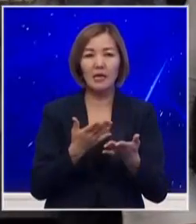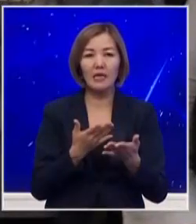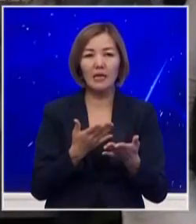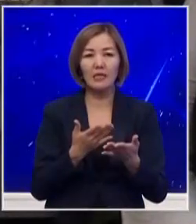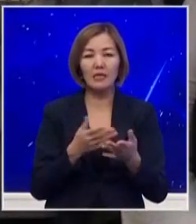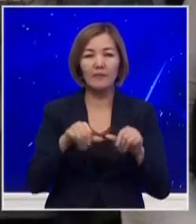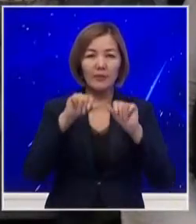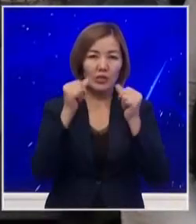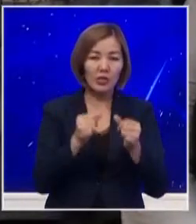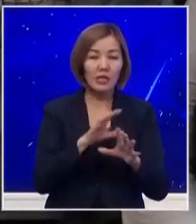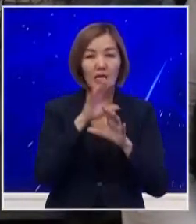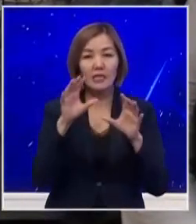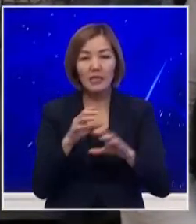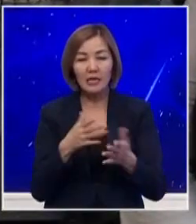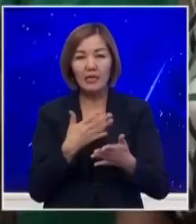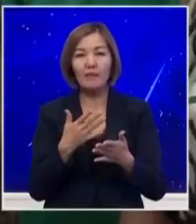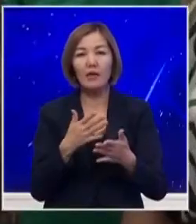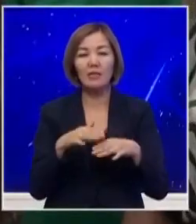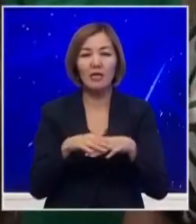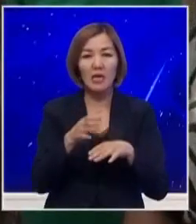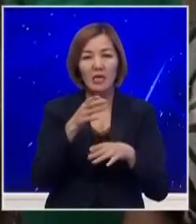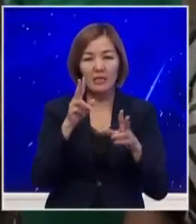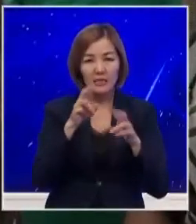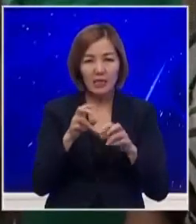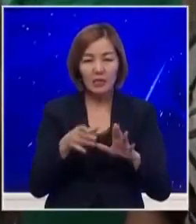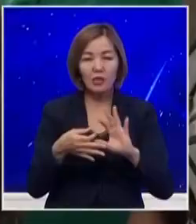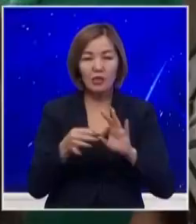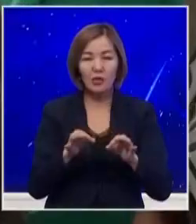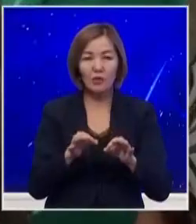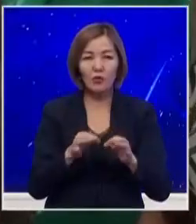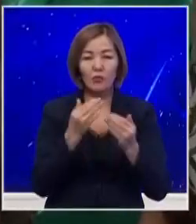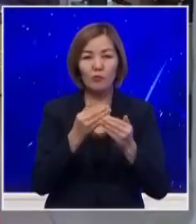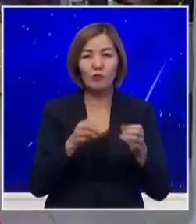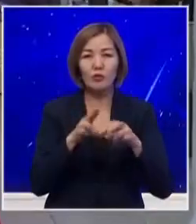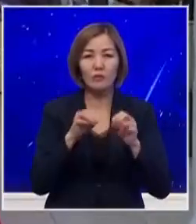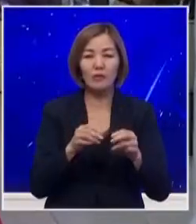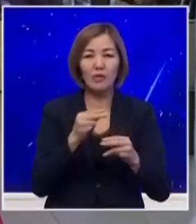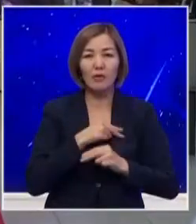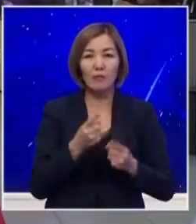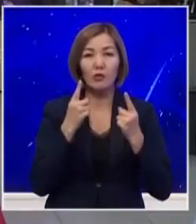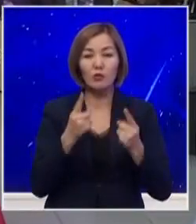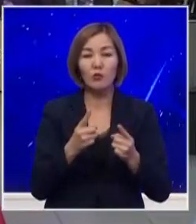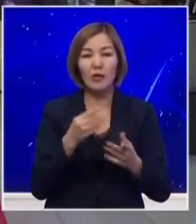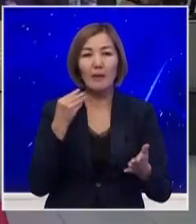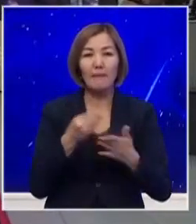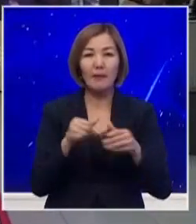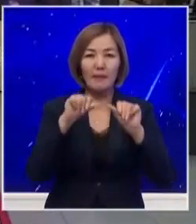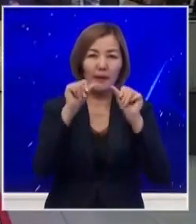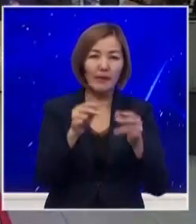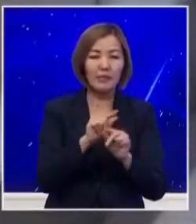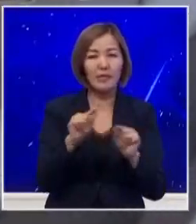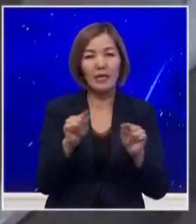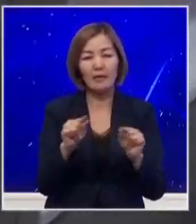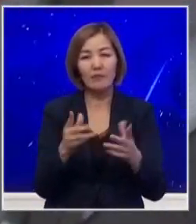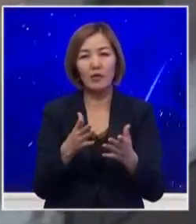қалған жәдігерлерді сақтап, оларды ғылыми тұрғыда зерттеу жолында музей мамандарының еңбегі зор. Баға жетпес мұраларды дәріптей